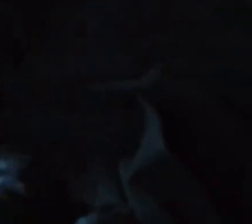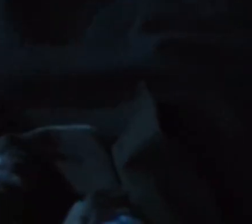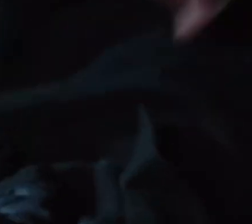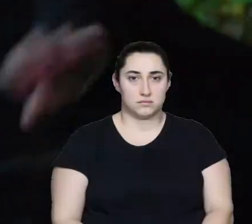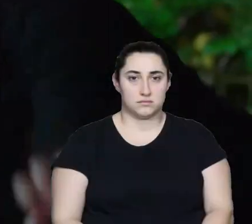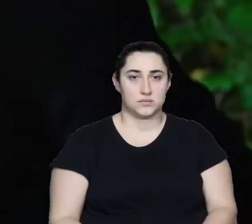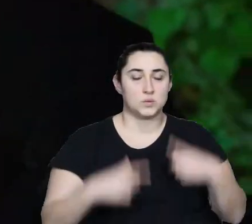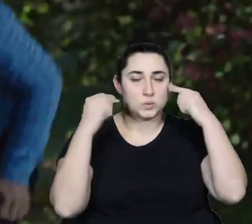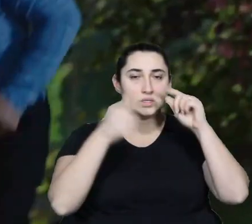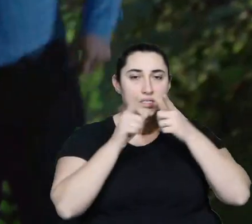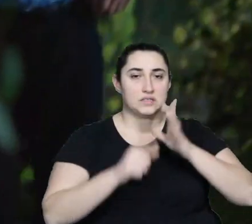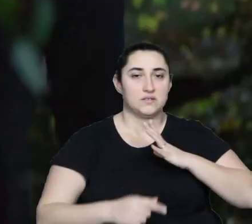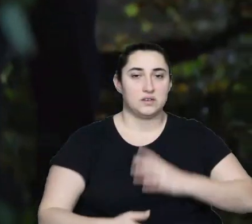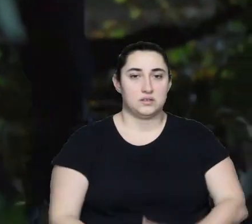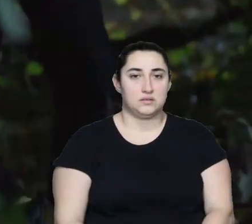Ay!